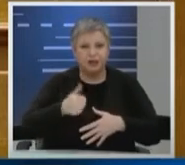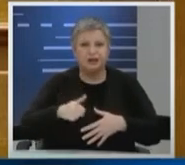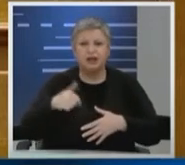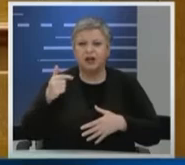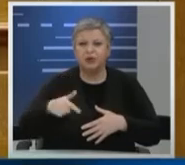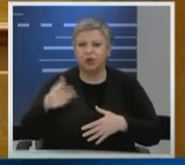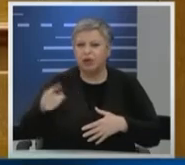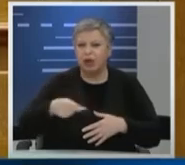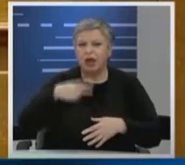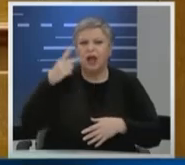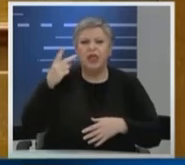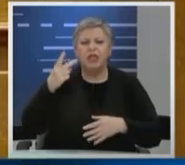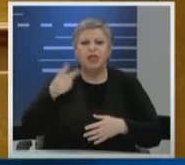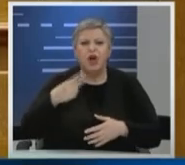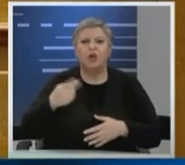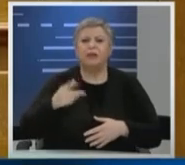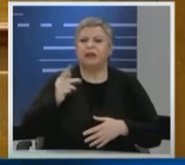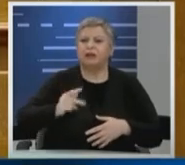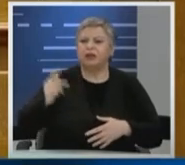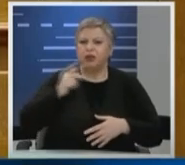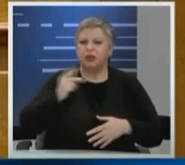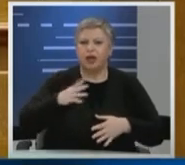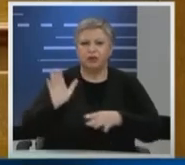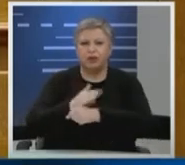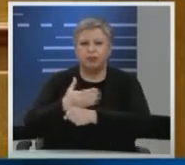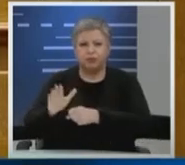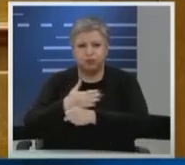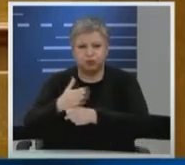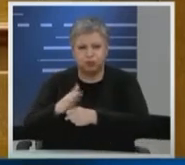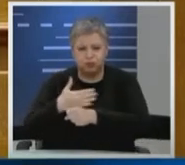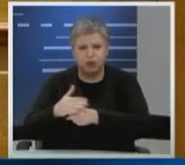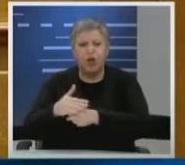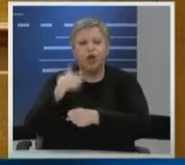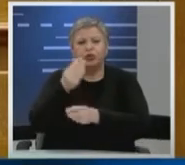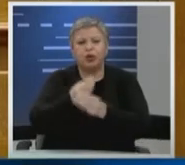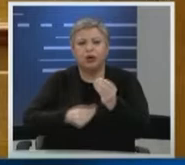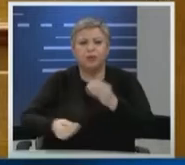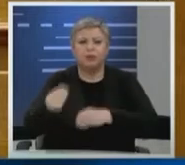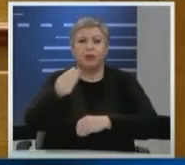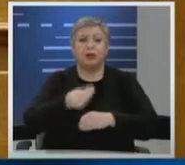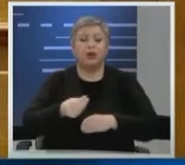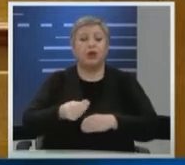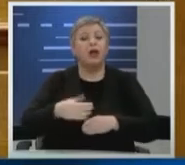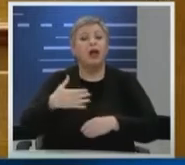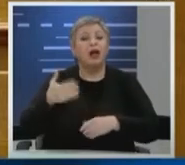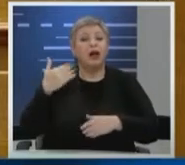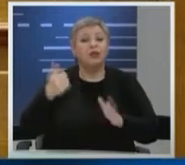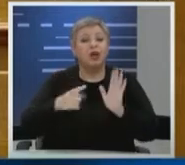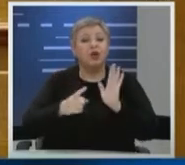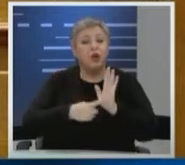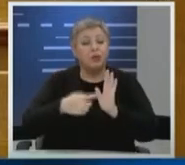δικαιωμάτων που έχουν επιβάλει μνημονιακοί νόμοι. Μνημονιακοί νόμοι οι οποίοι έγιναν για τη θωράκιση